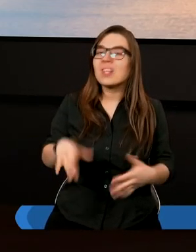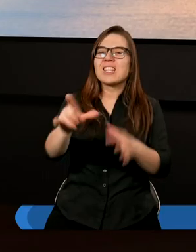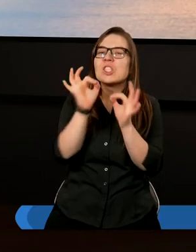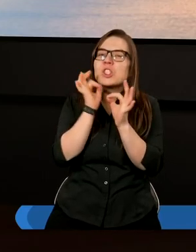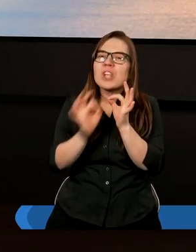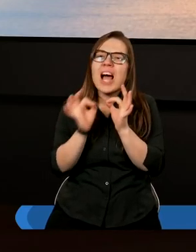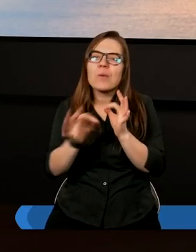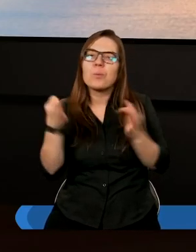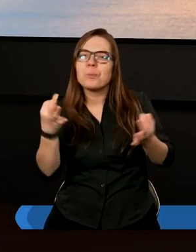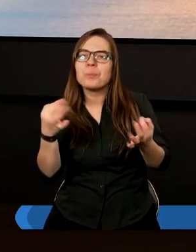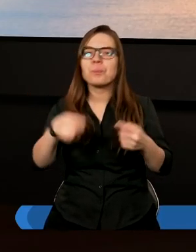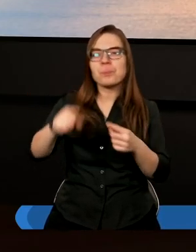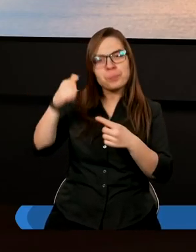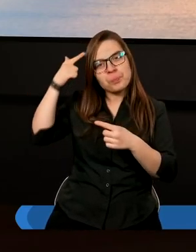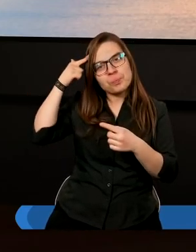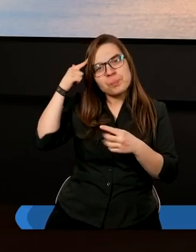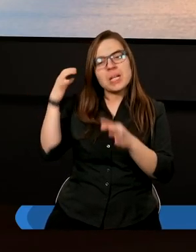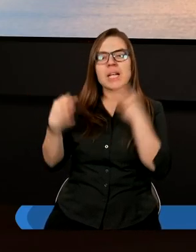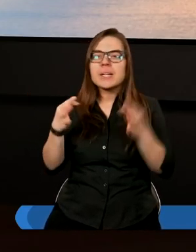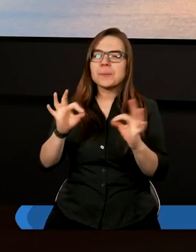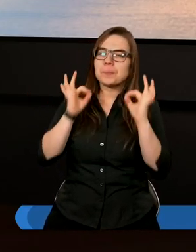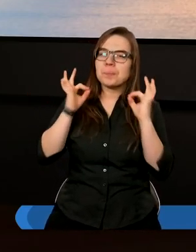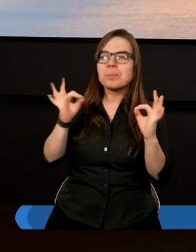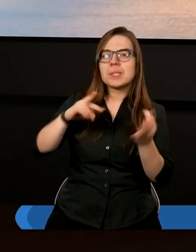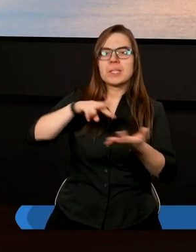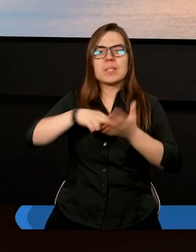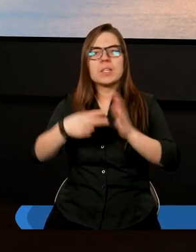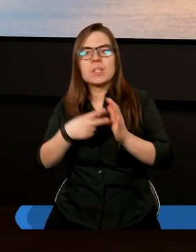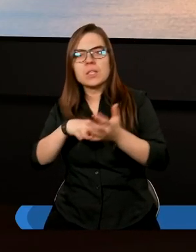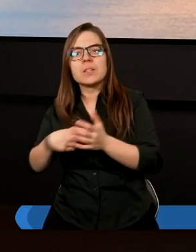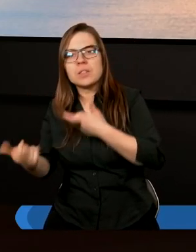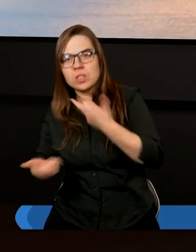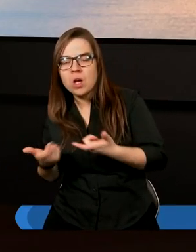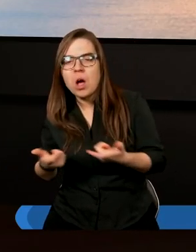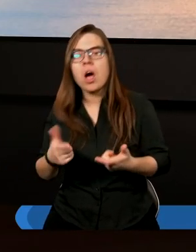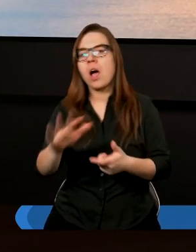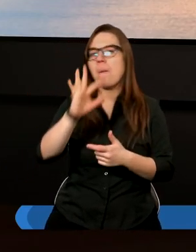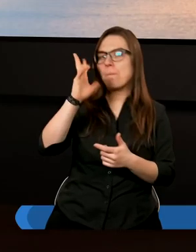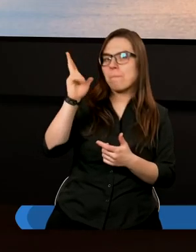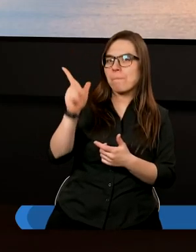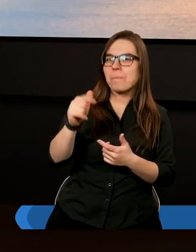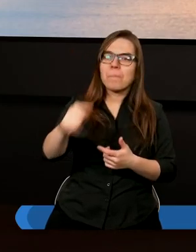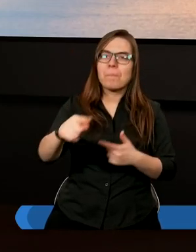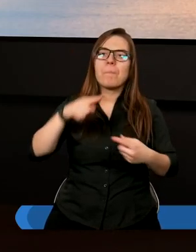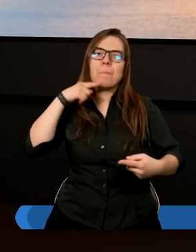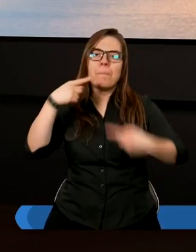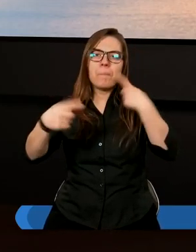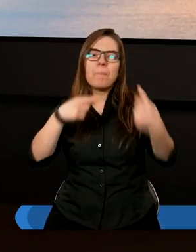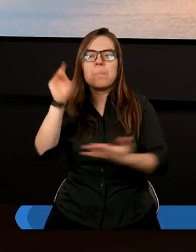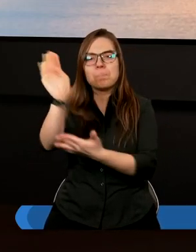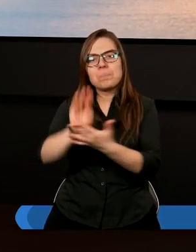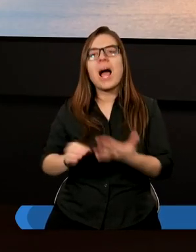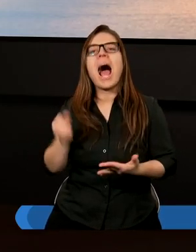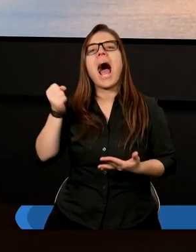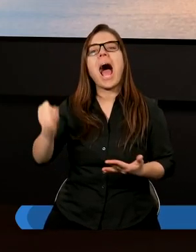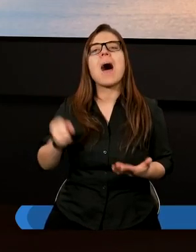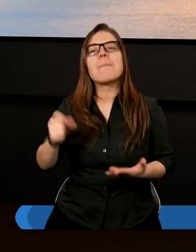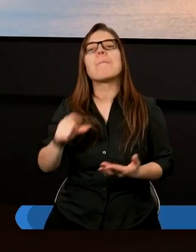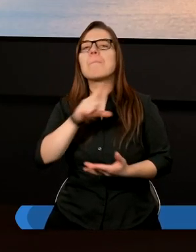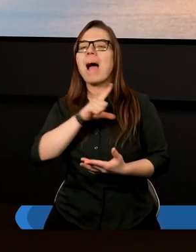umiejętności i pomocy Bożej. Bardzo ładnie na ten temat wypowiadał się apostoł Paweł.